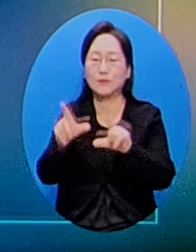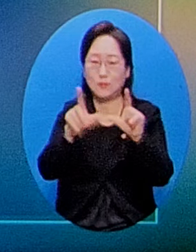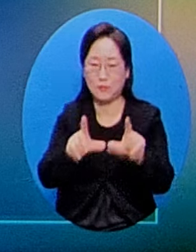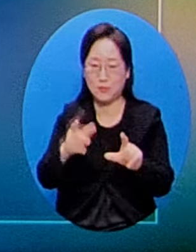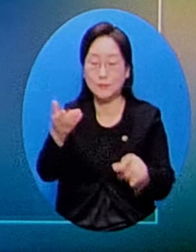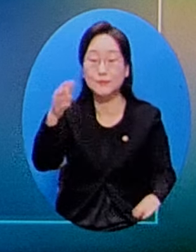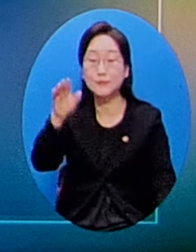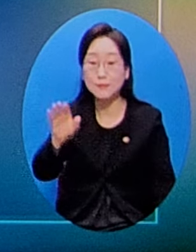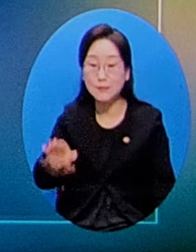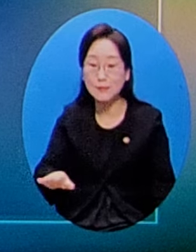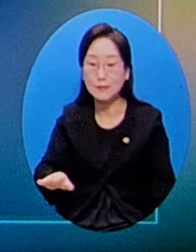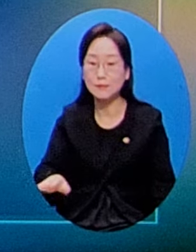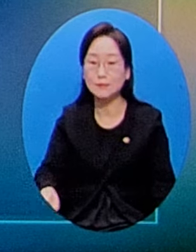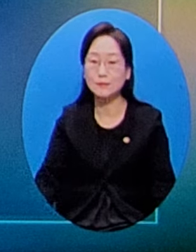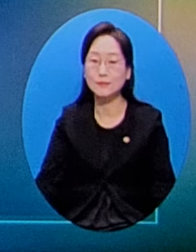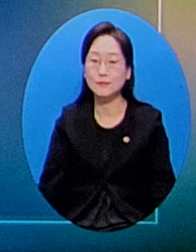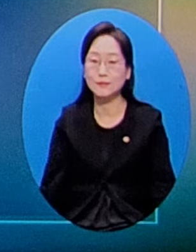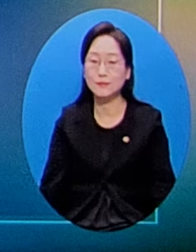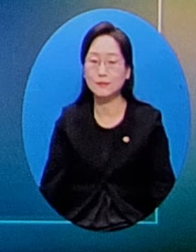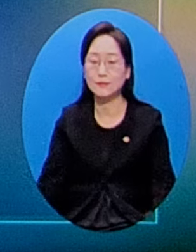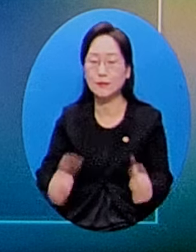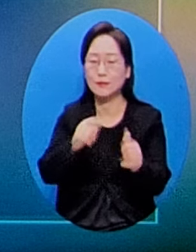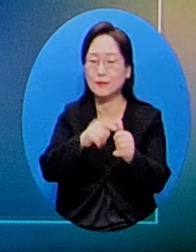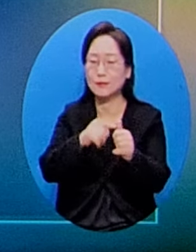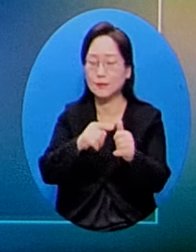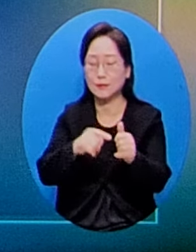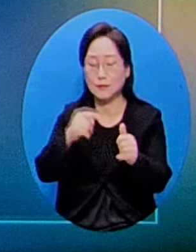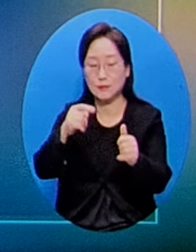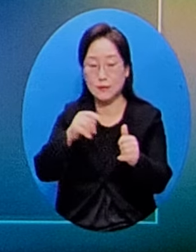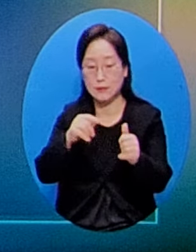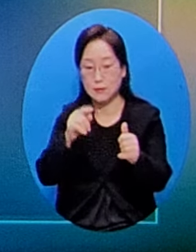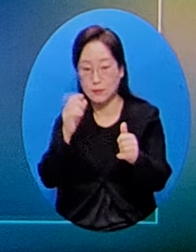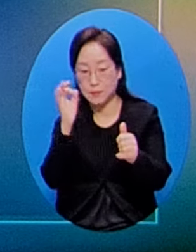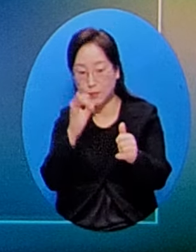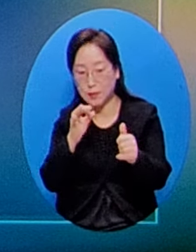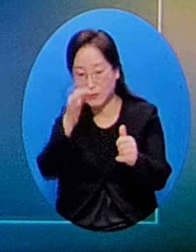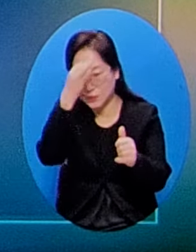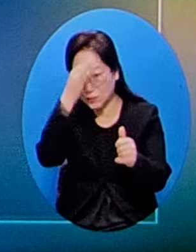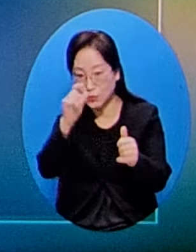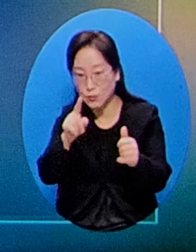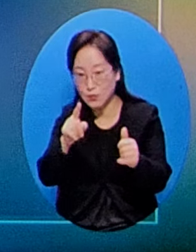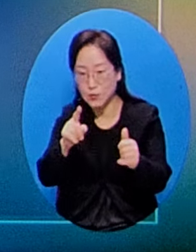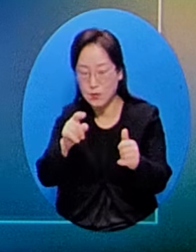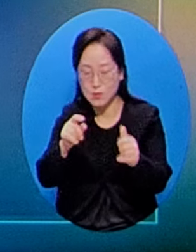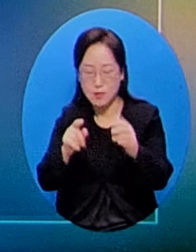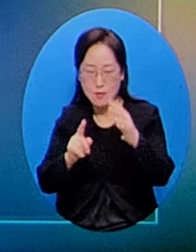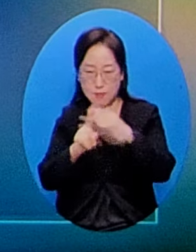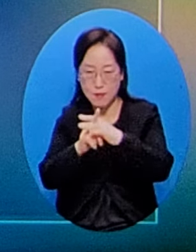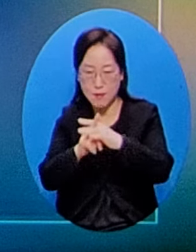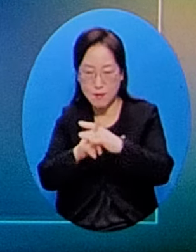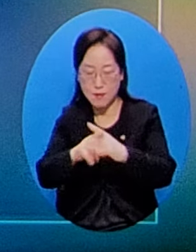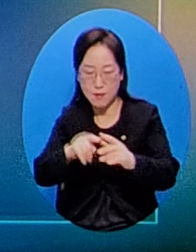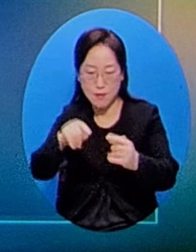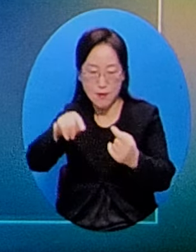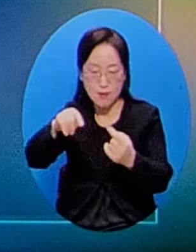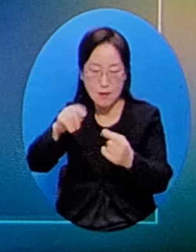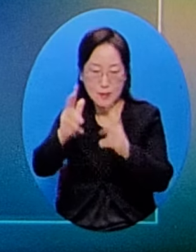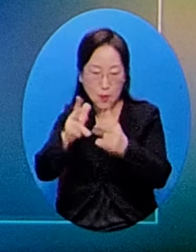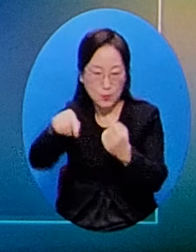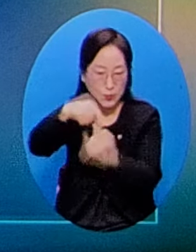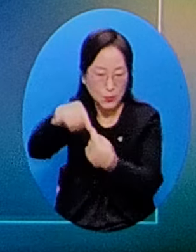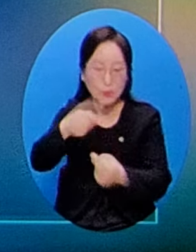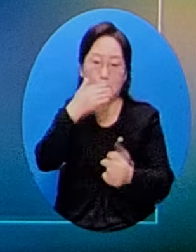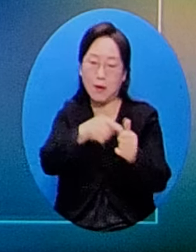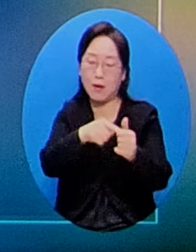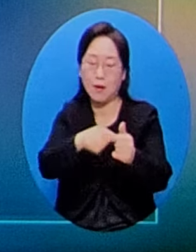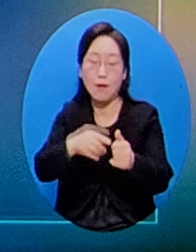그러나 이 척핀에게 하나님이 탁월한 사업가의 재능을 주셨습니다. 10살 때부터 크리스마스 카드를